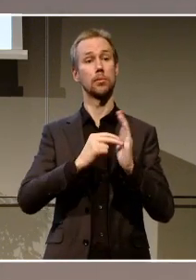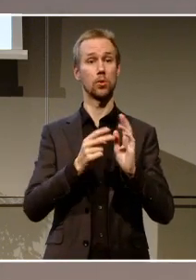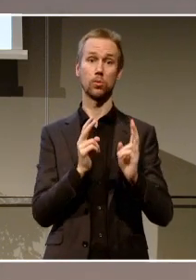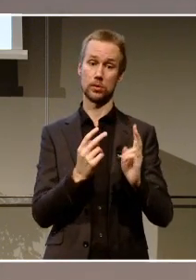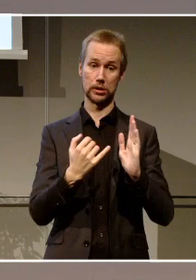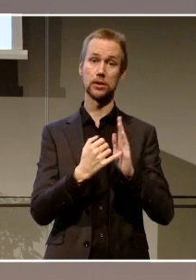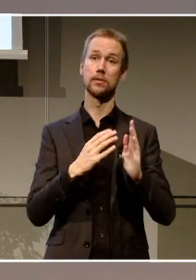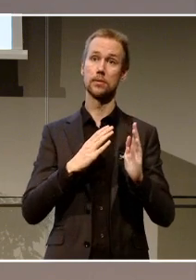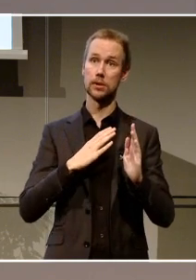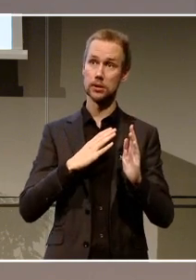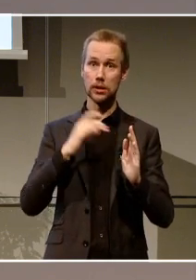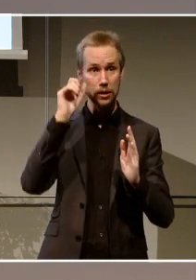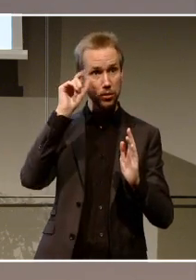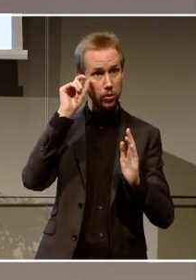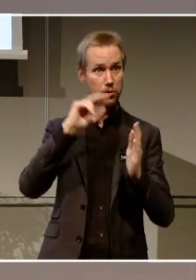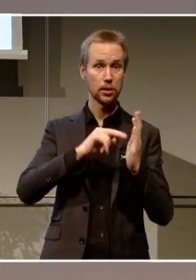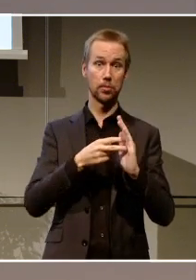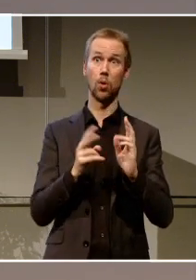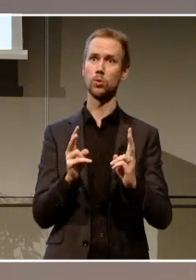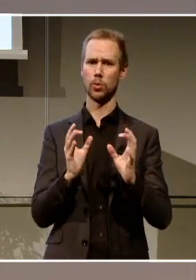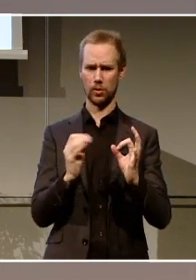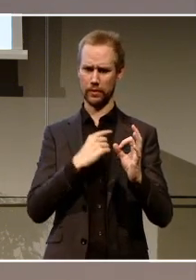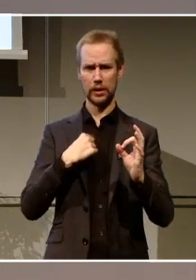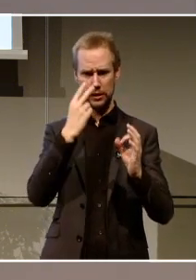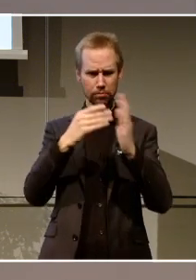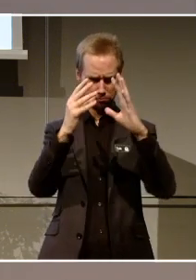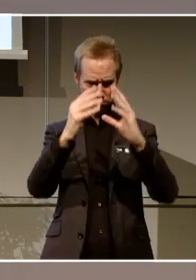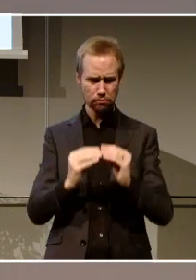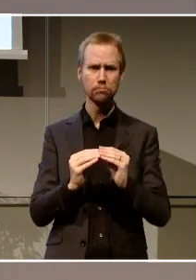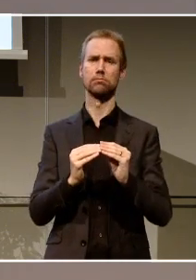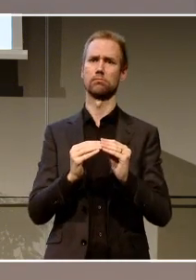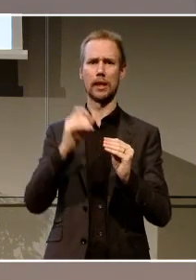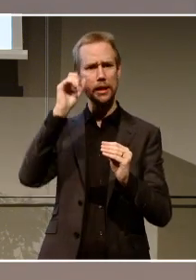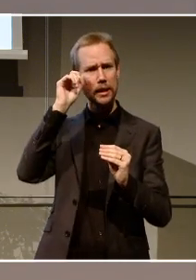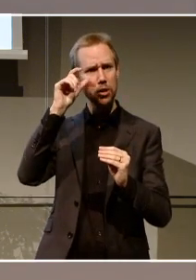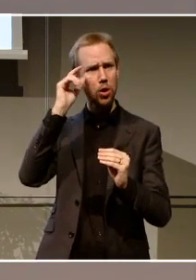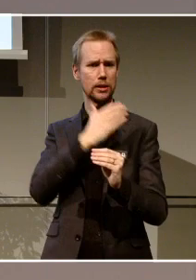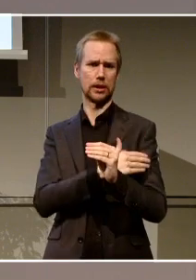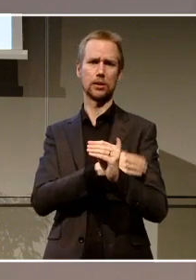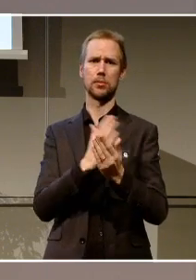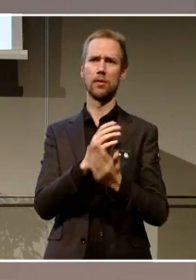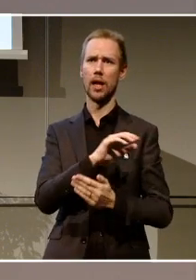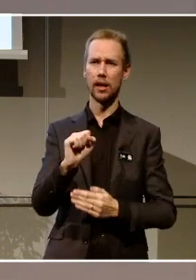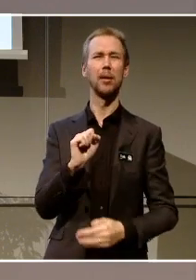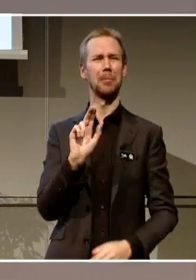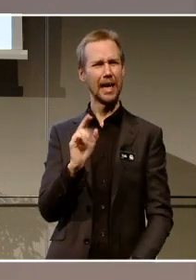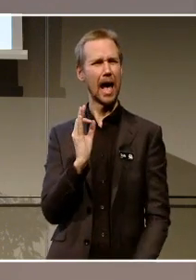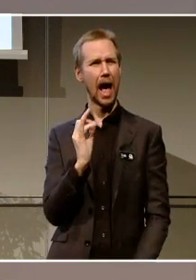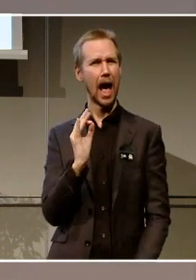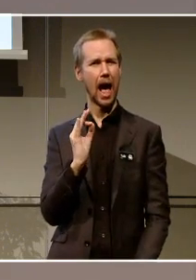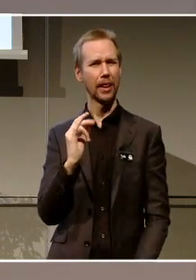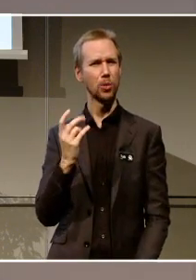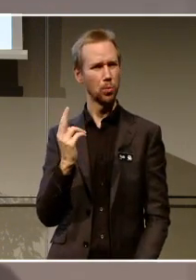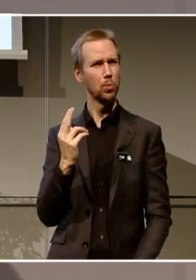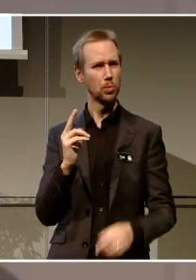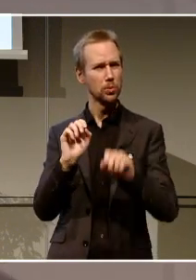också prata om hur gör vi digitala tjänster för alla. Det var det han nu skulle komma in på, men som jag försöker knyta ihop här.